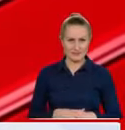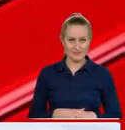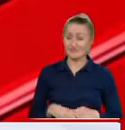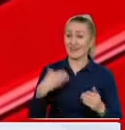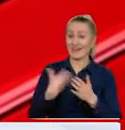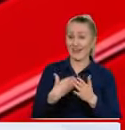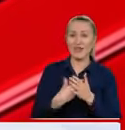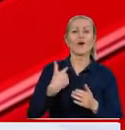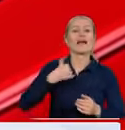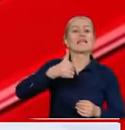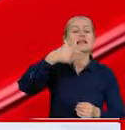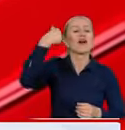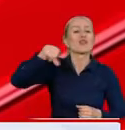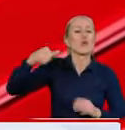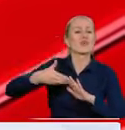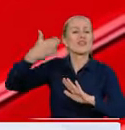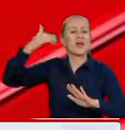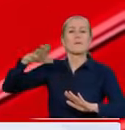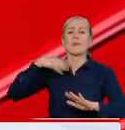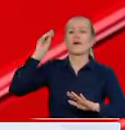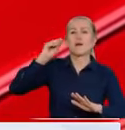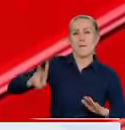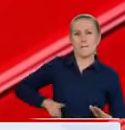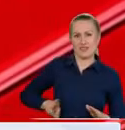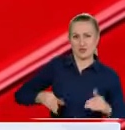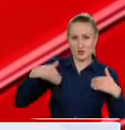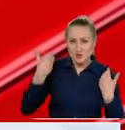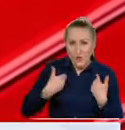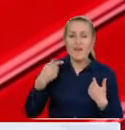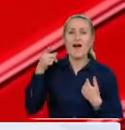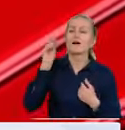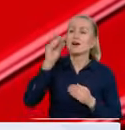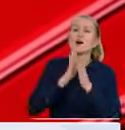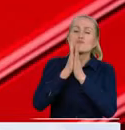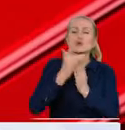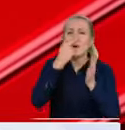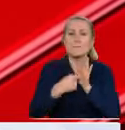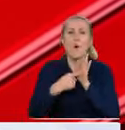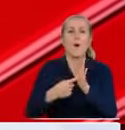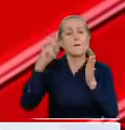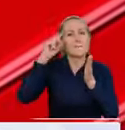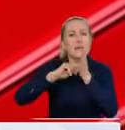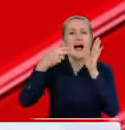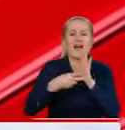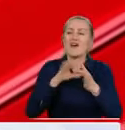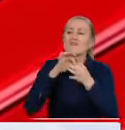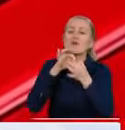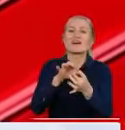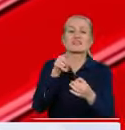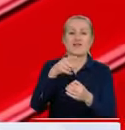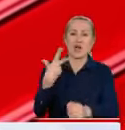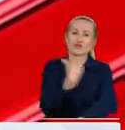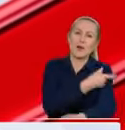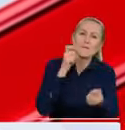się już kilka tygodni temu do ministra zdrowia z prośbą o przedstawienie strategii wdrażania ewentualnej szczepionki. Czy